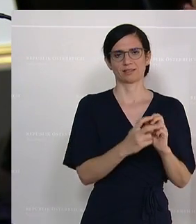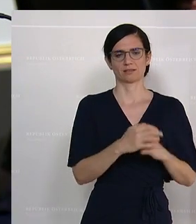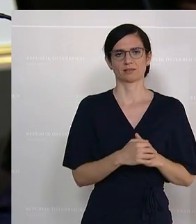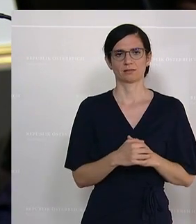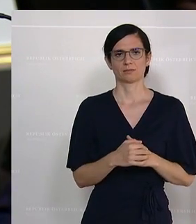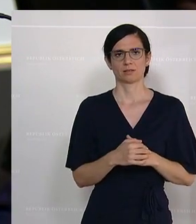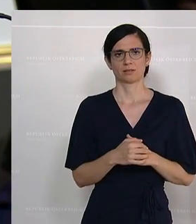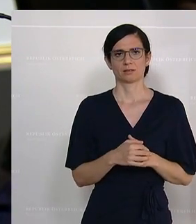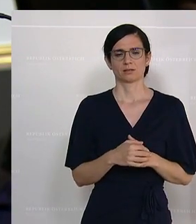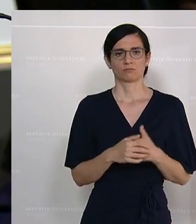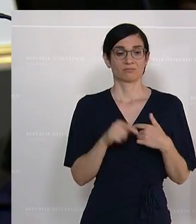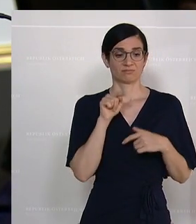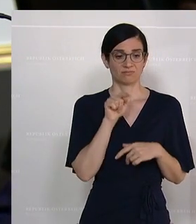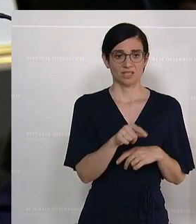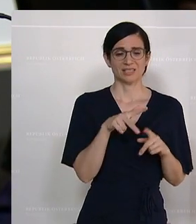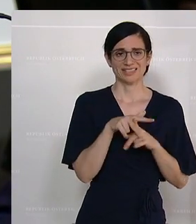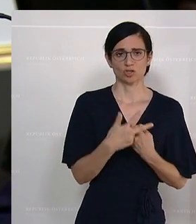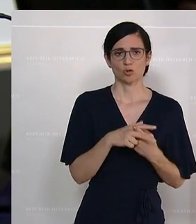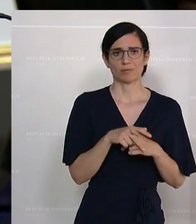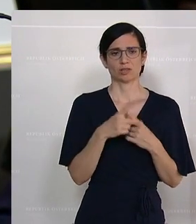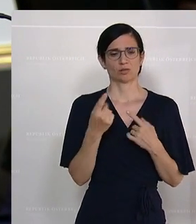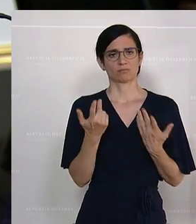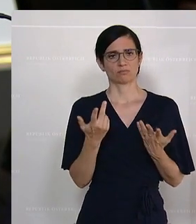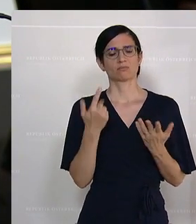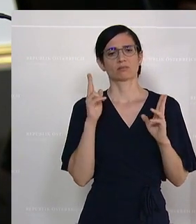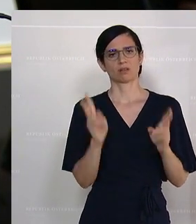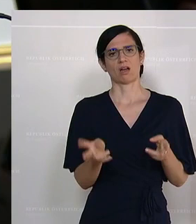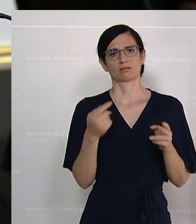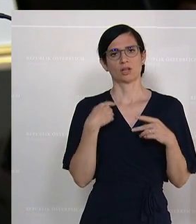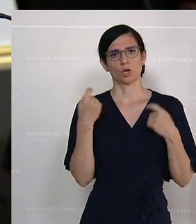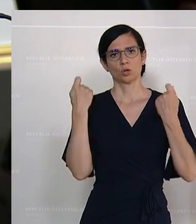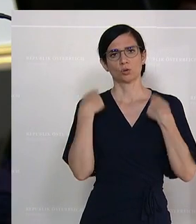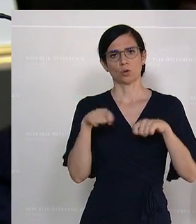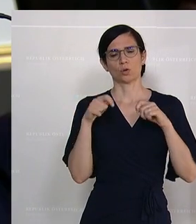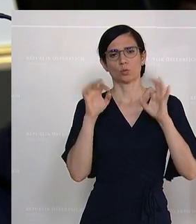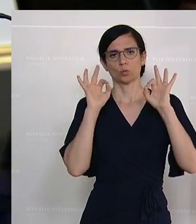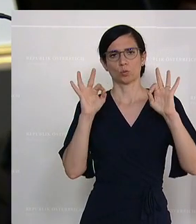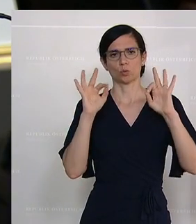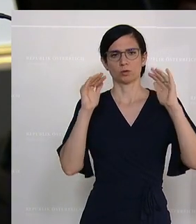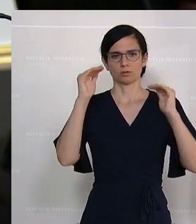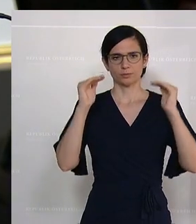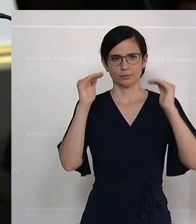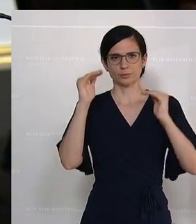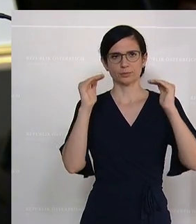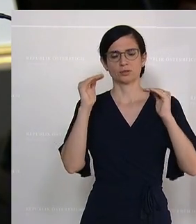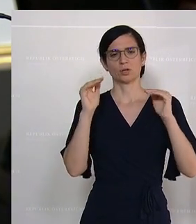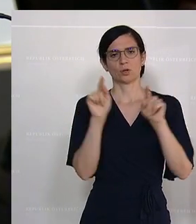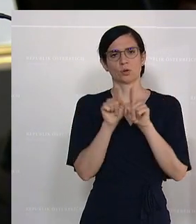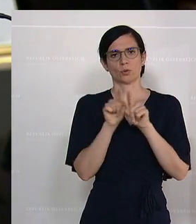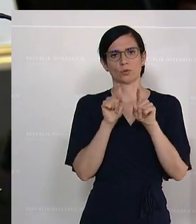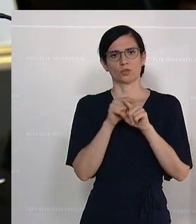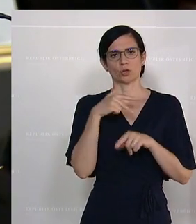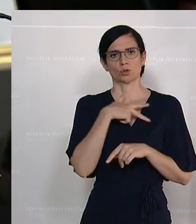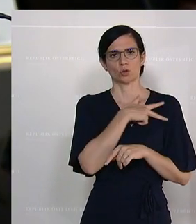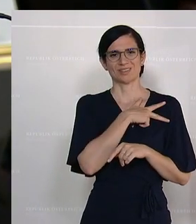ein instrument zur verfügung um großflächig die teuerung abzufedern und auch dass ich schon erwähnt worden um eine gewisse soziale